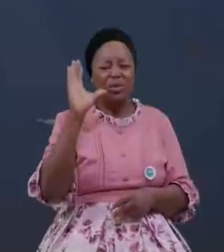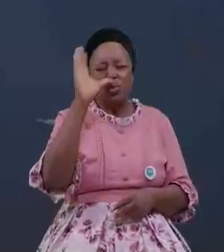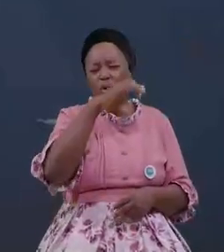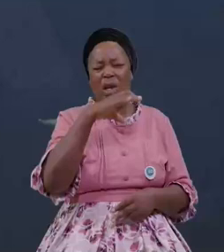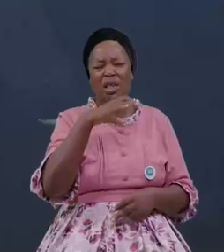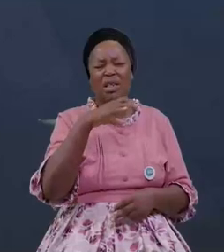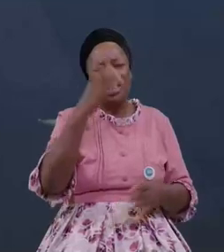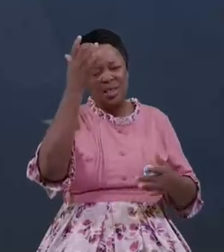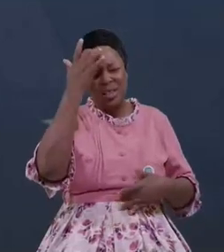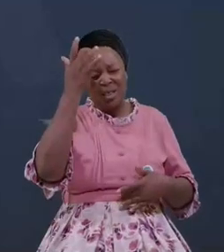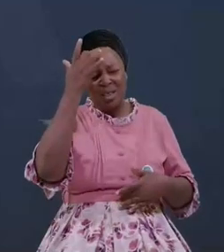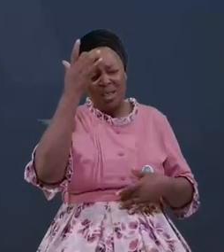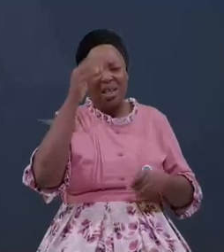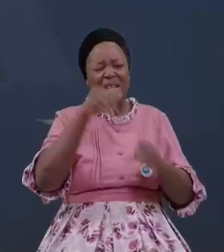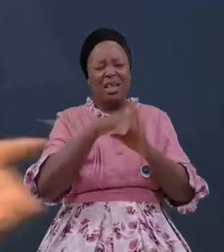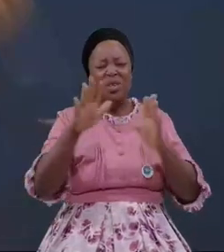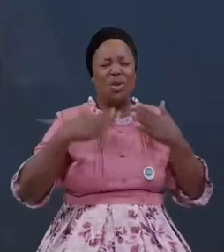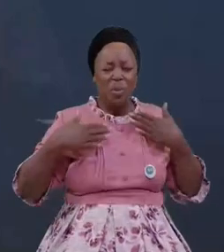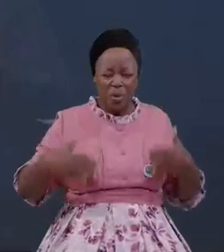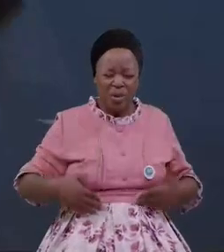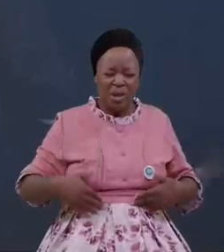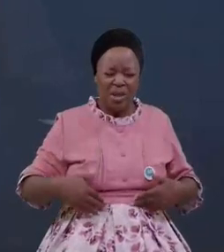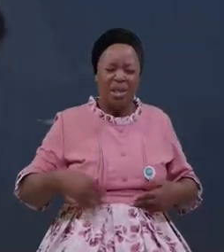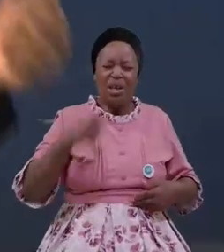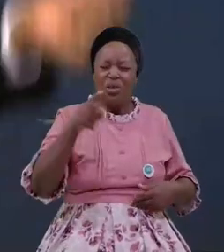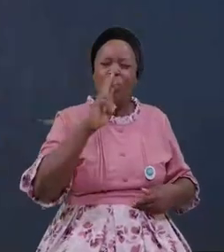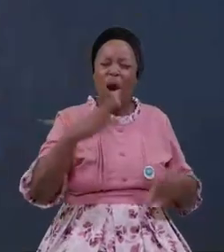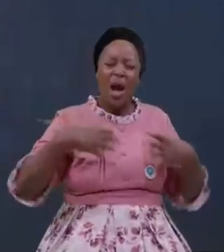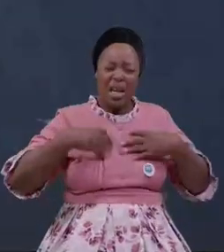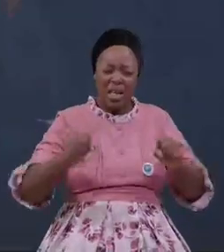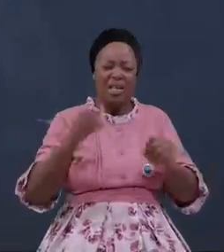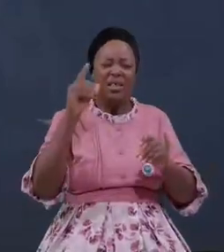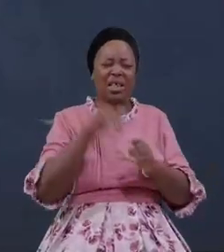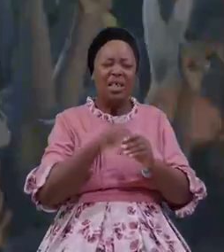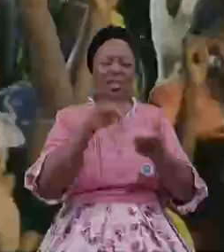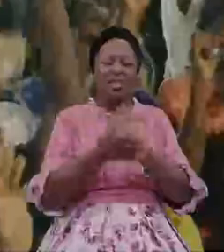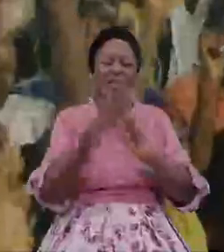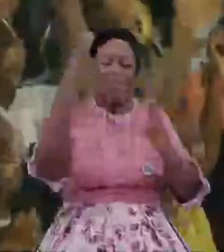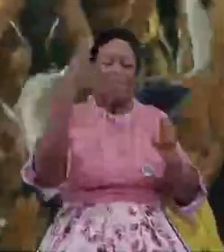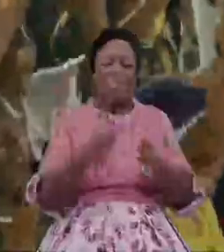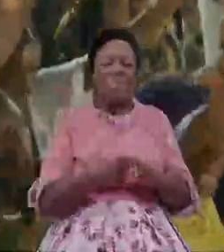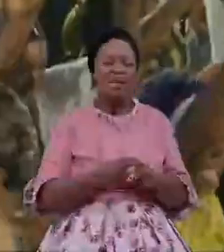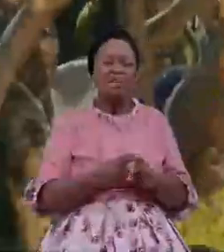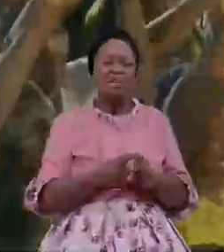forme de maladie dans votre corps vous en êtes guéri au nom de